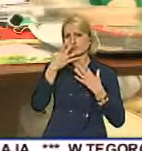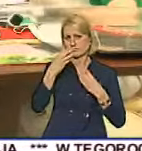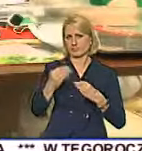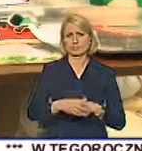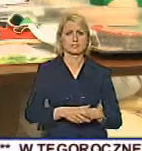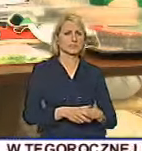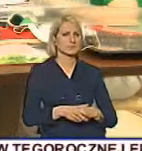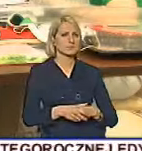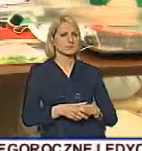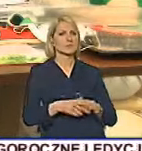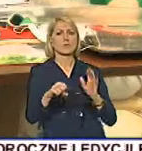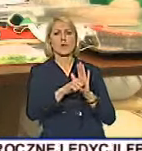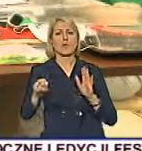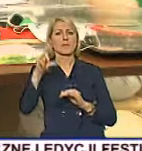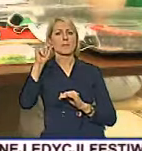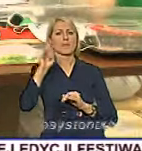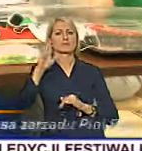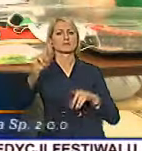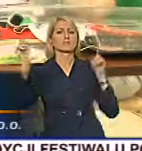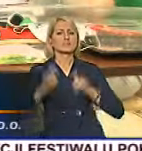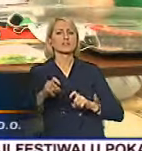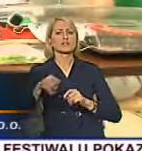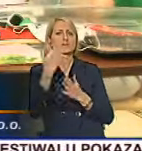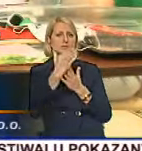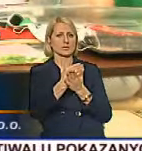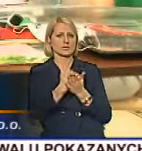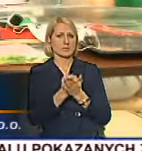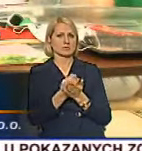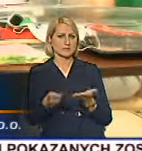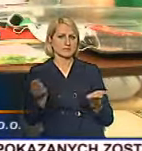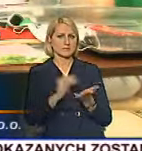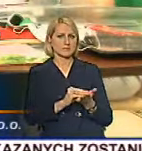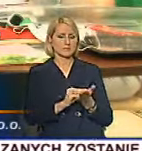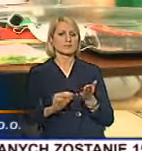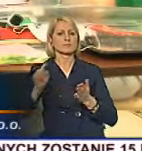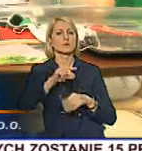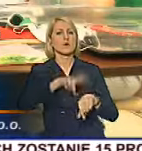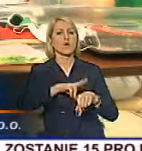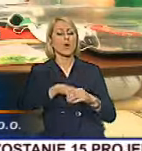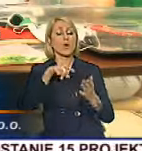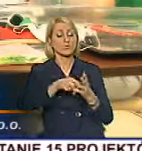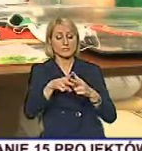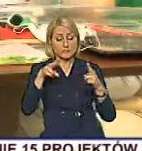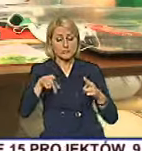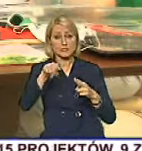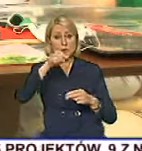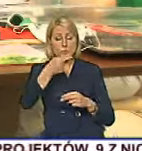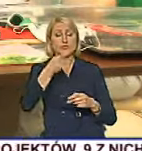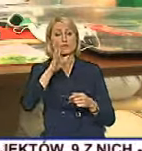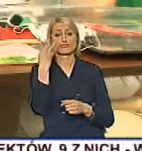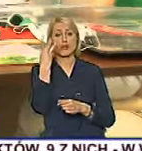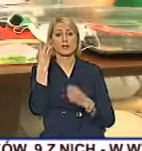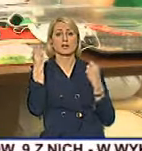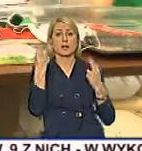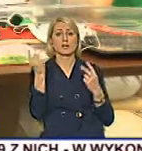poniedziałku będzie wprowadzony w życie ten program, że na godzinę będą przyjeżdżały maksymalnie 4 ciężarówki,